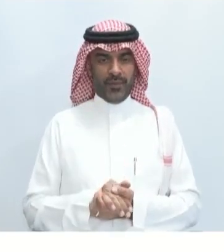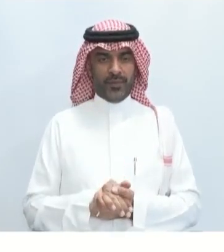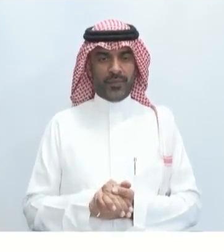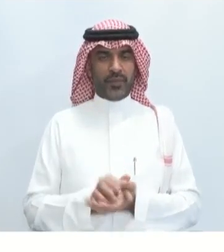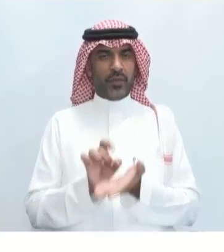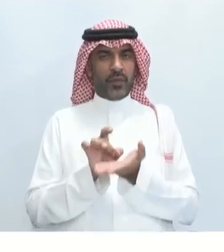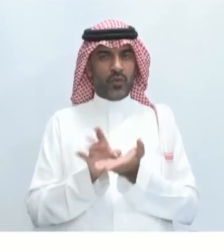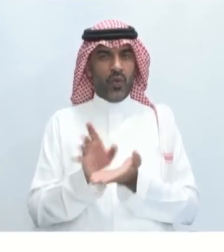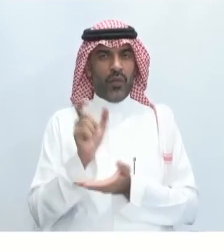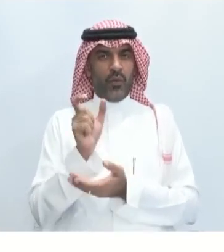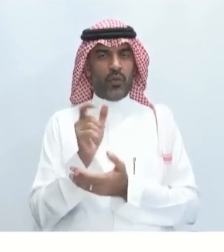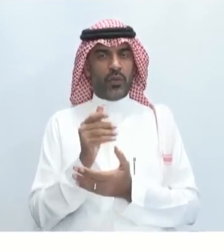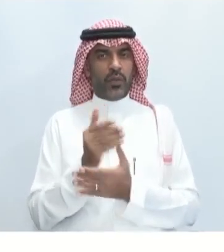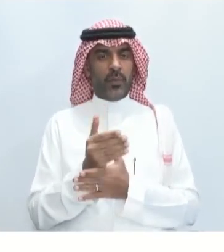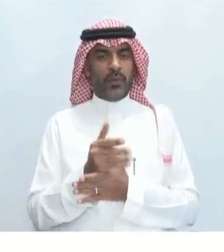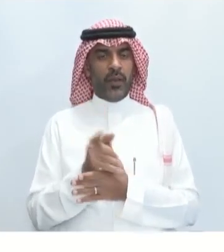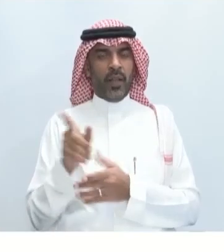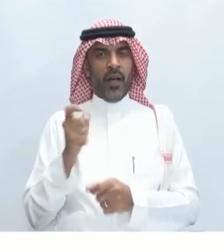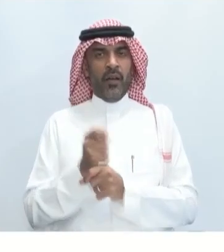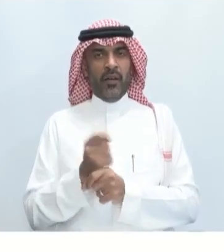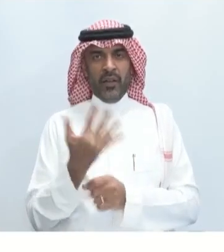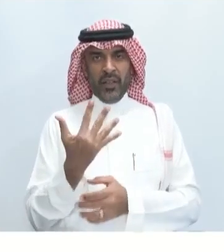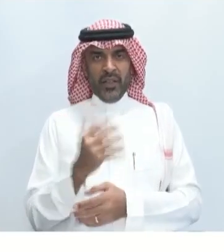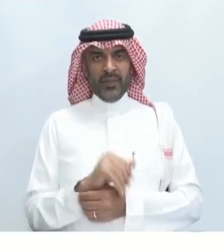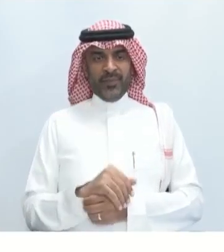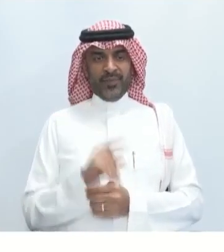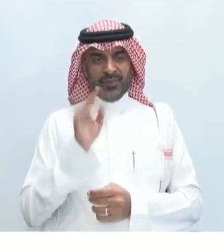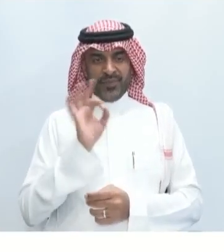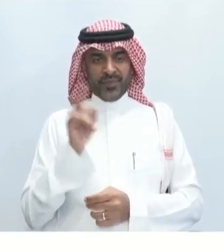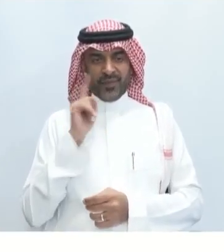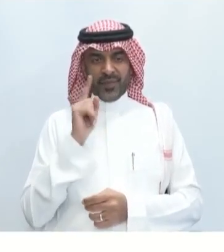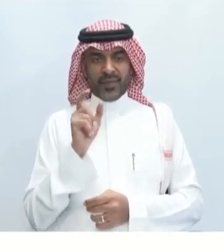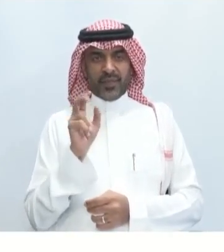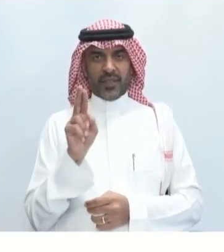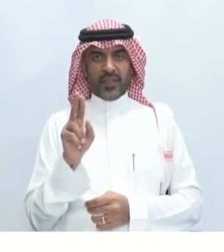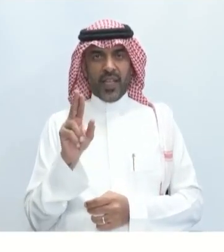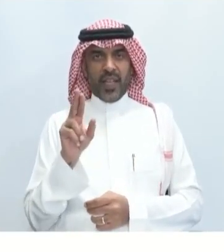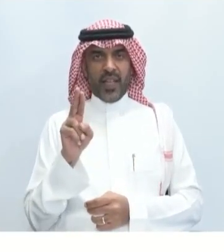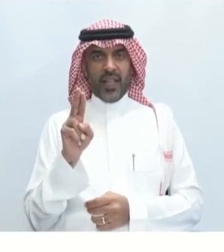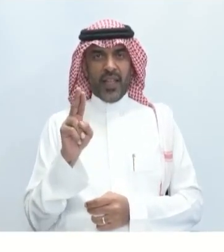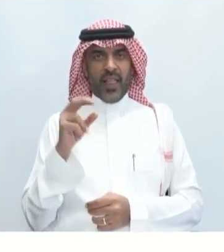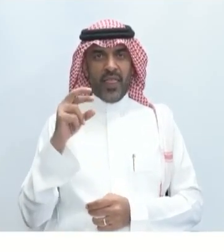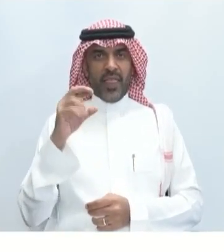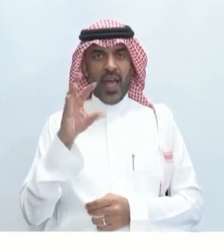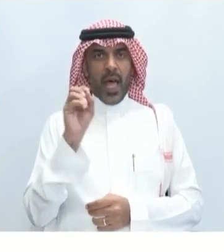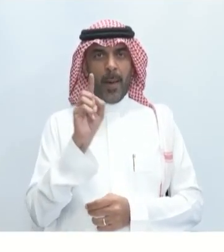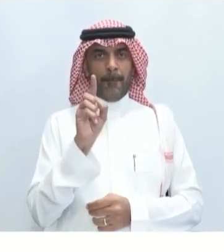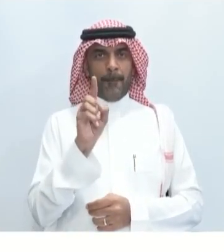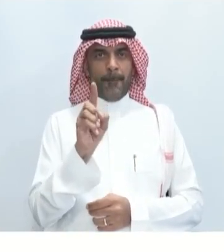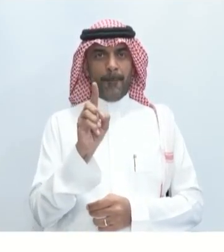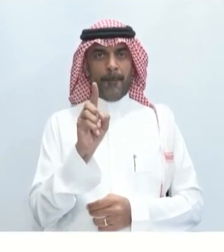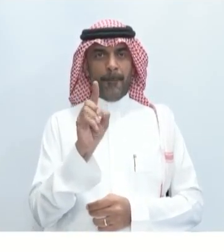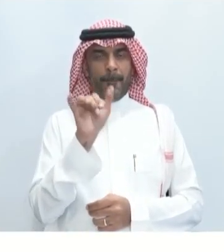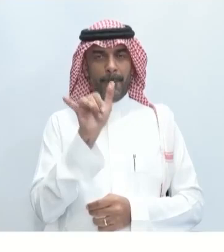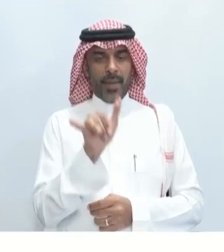النون من ماذا اذا كان من الافعال الخمسه لن تذهبي لن تذهب لن تذهبوا